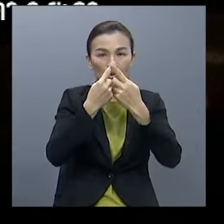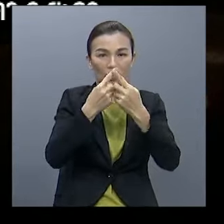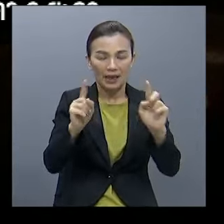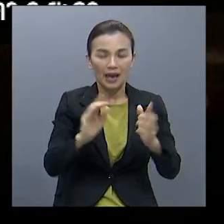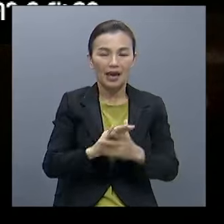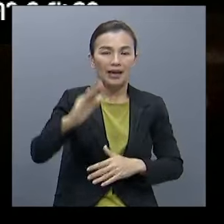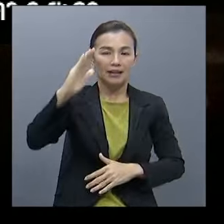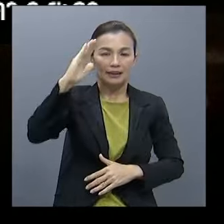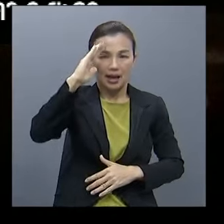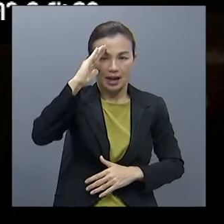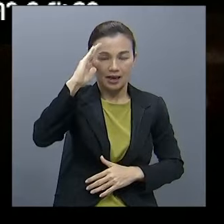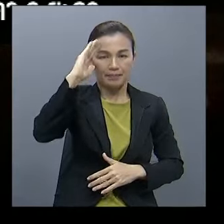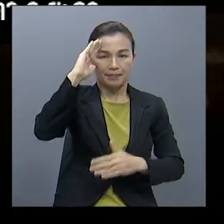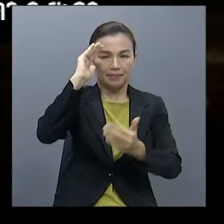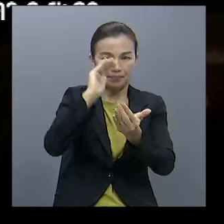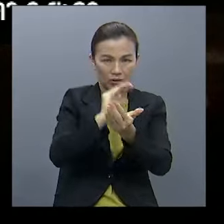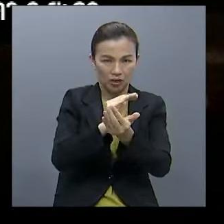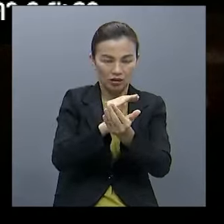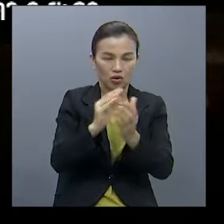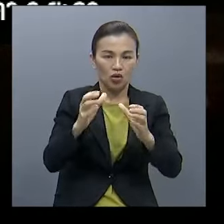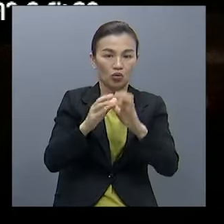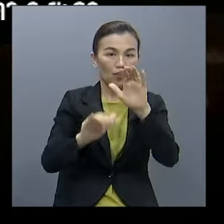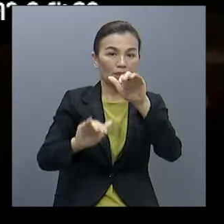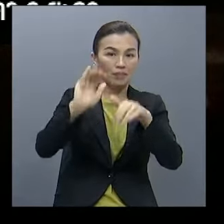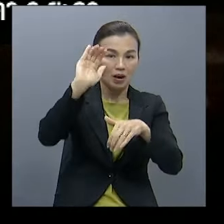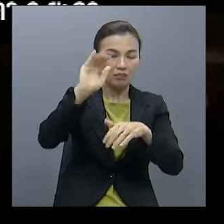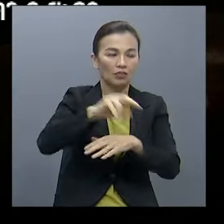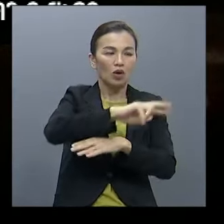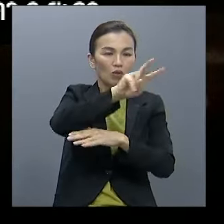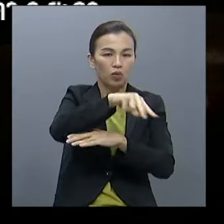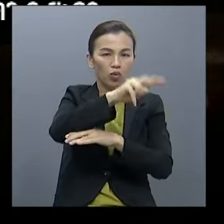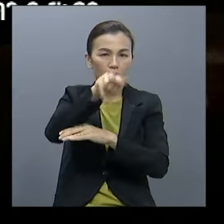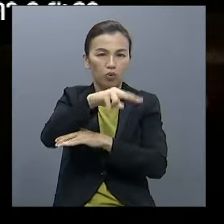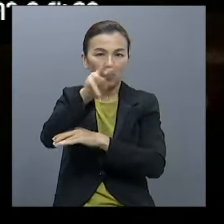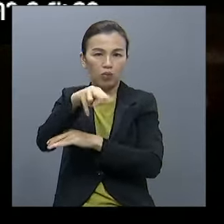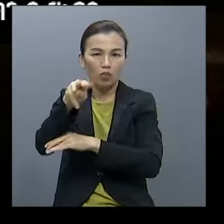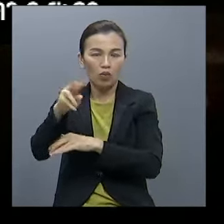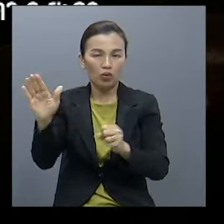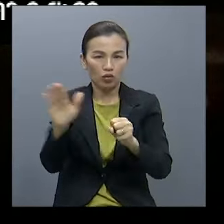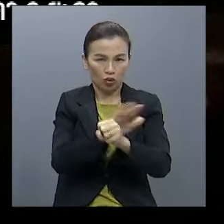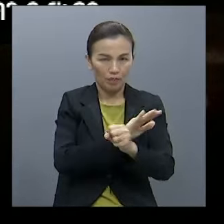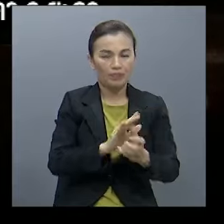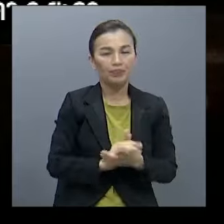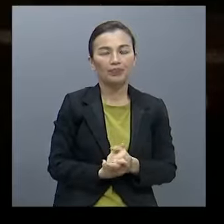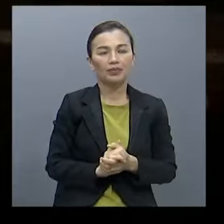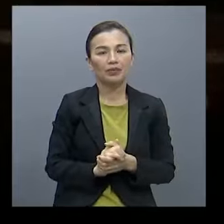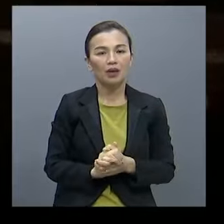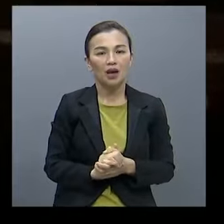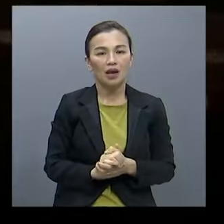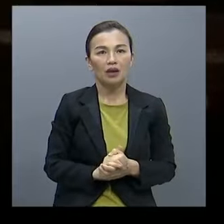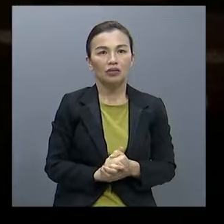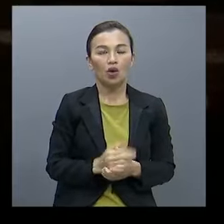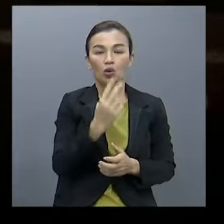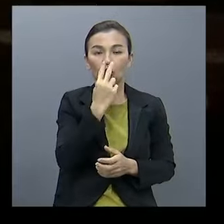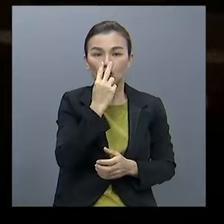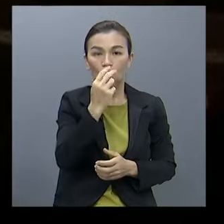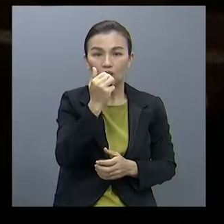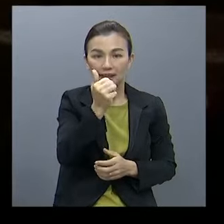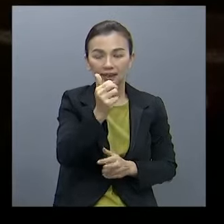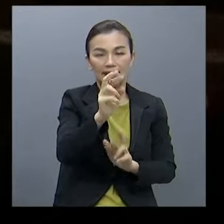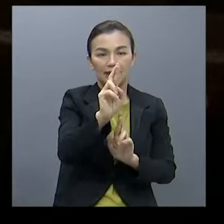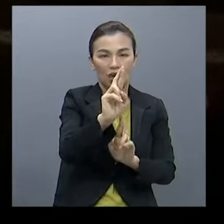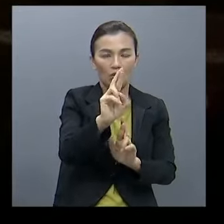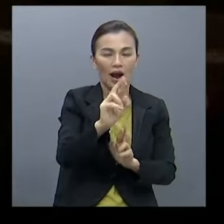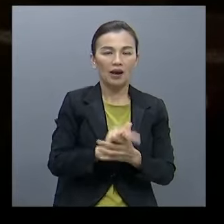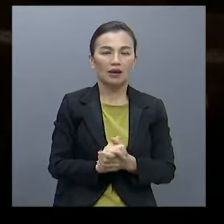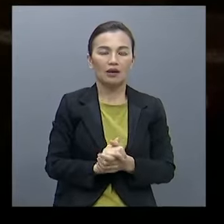ตำรวจฝ่ายปกครองนั้นลงทำงานกันทั่วหน้าทุกพื้นที่เพราะว่ารู้อยู่แล้วว่าในห่วงนี้ให้มันระมัดระวังให้ดีเพราะมีข่าวภาพข่าวเคลื่อน